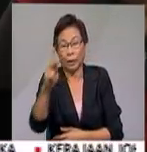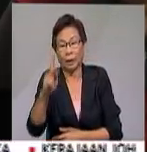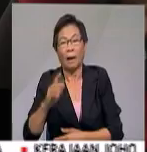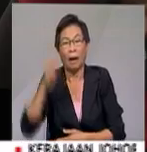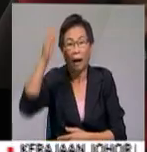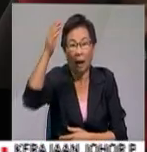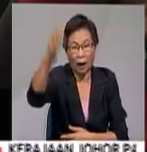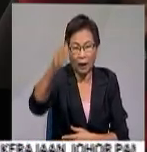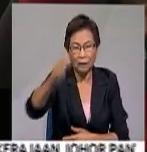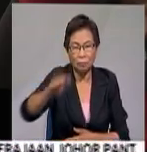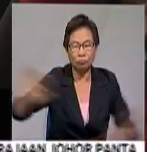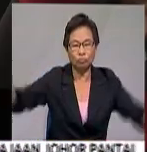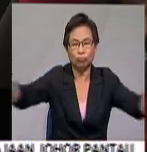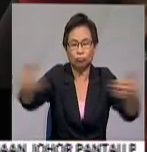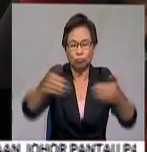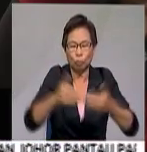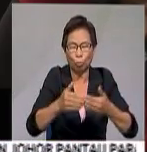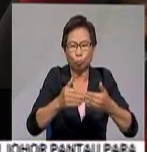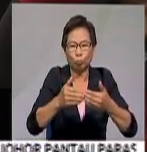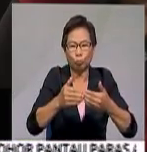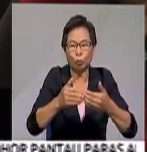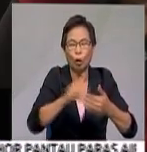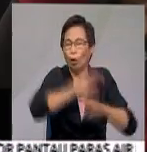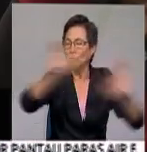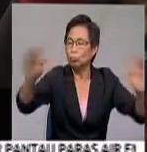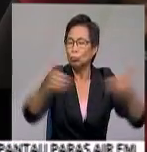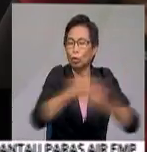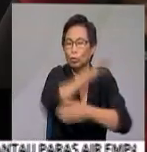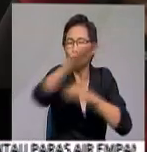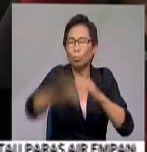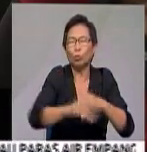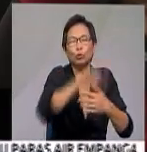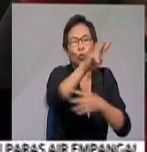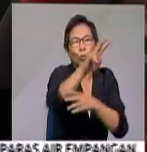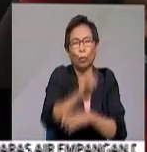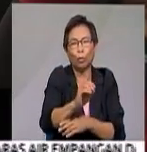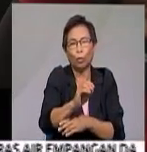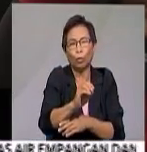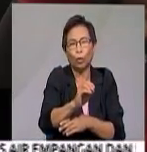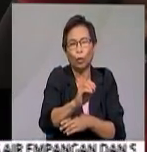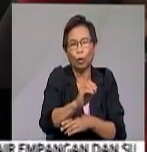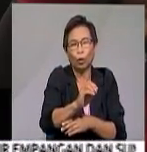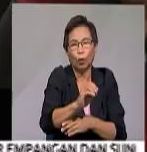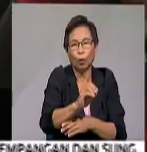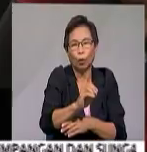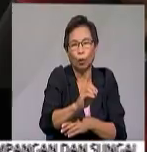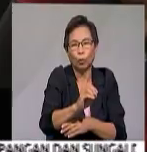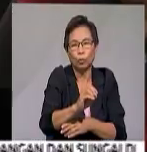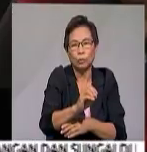akan siukan semua 20 number biji